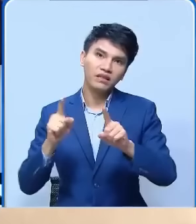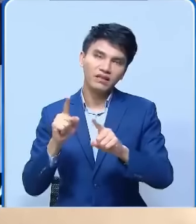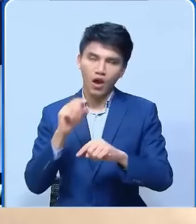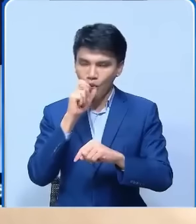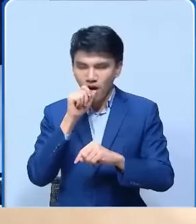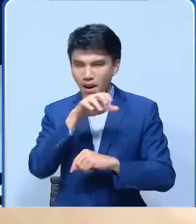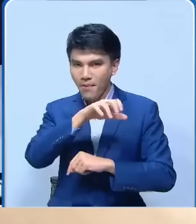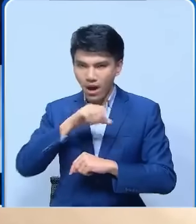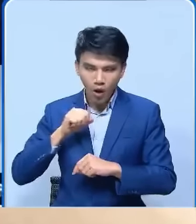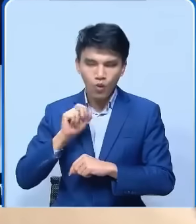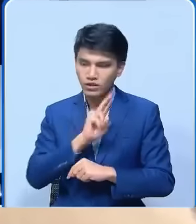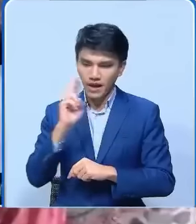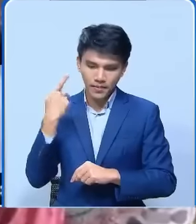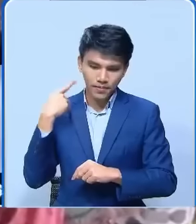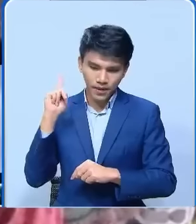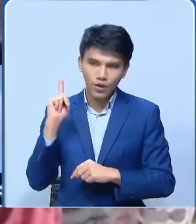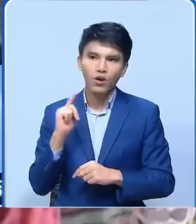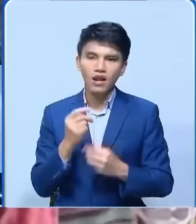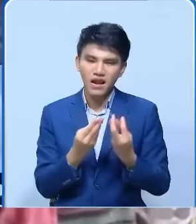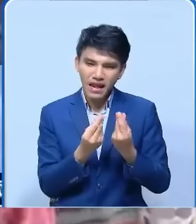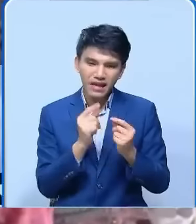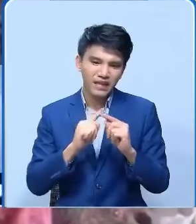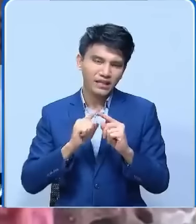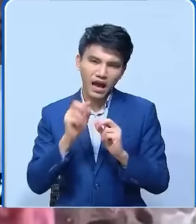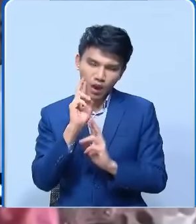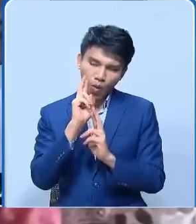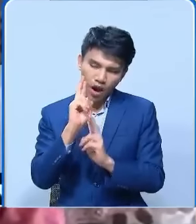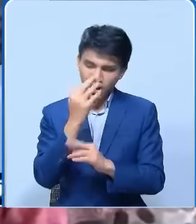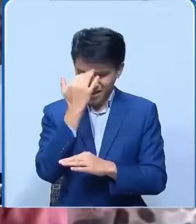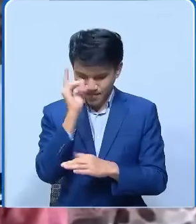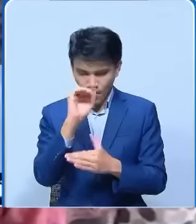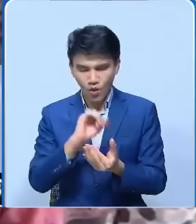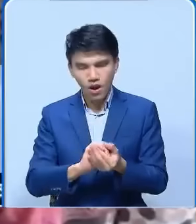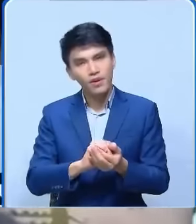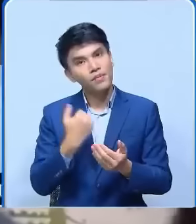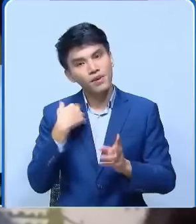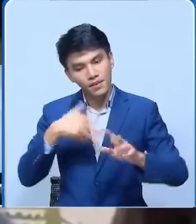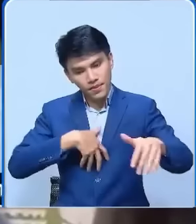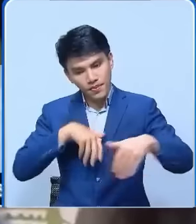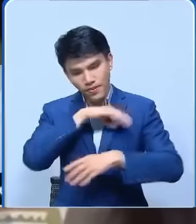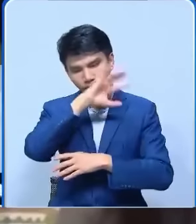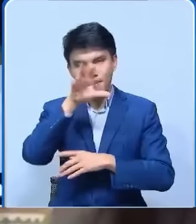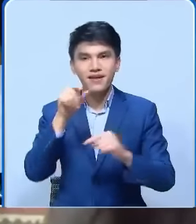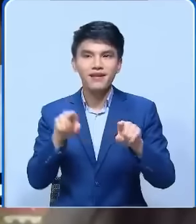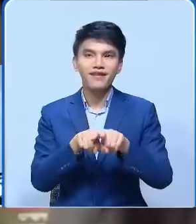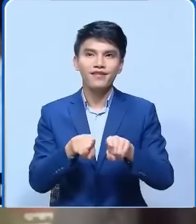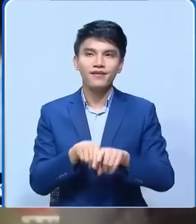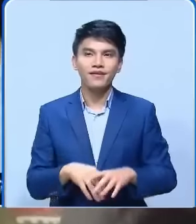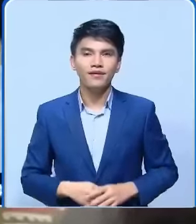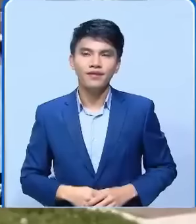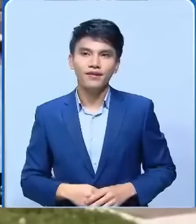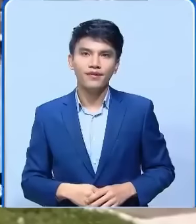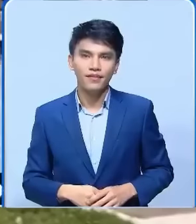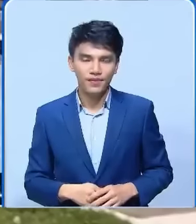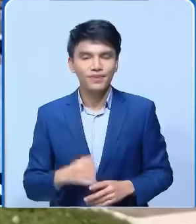ะคะทั้งเลขบัตรประจำตัวประชาชนรหัส ATM เนี่ยต้องระวังให้ดีเลยเพราะว่ามีชาวบ้านหลายคนเขาโดนกันแล้วนะบางคนมีสายโ